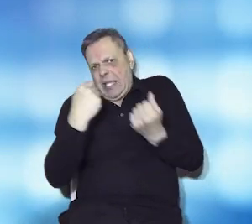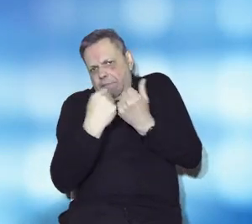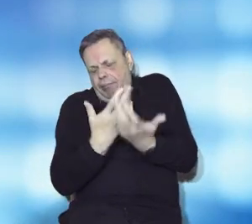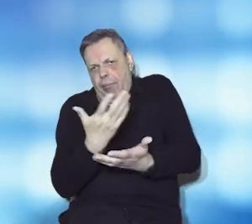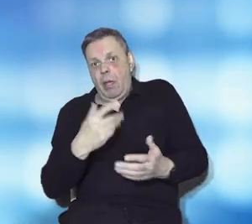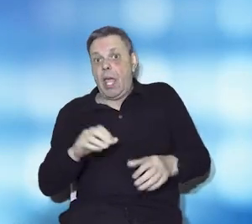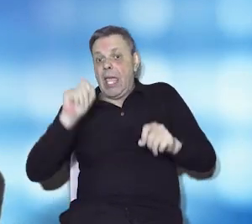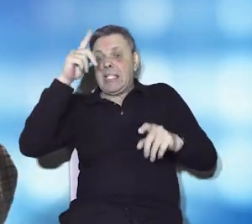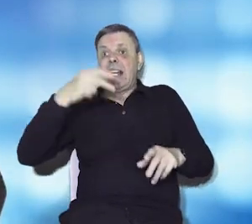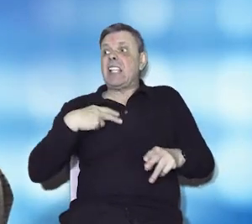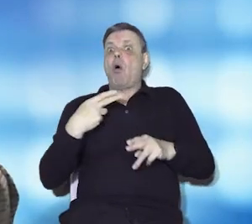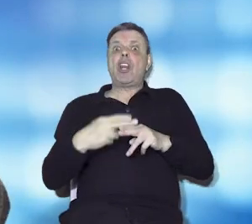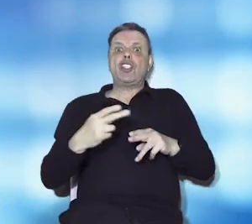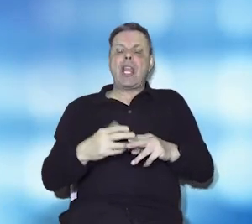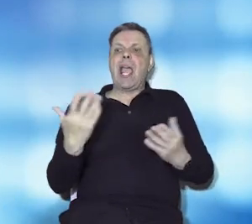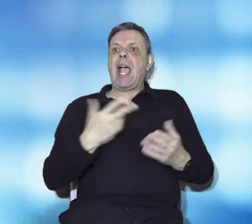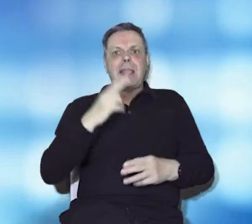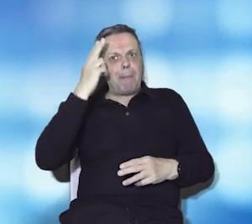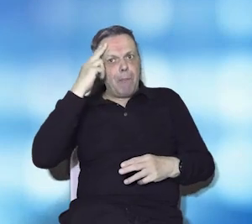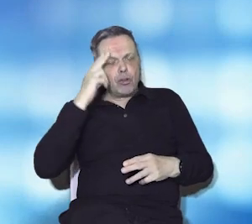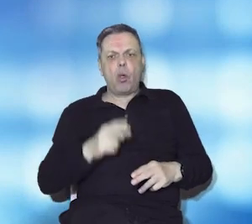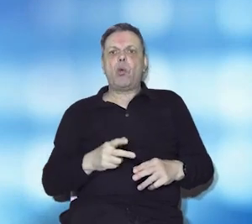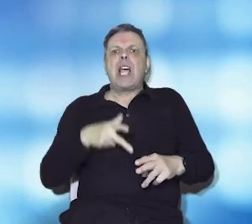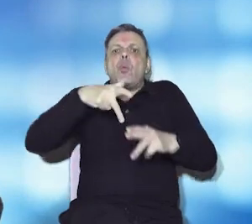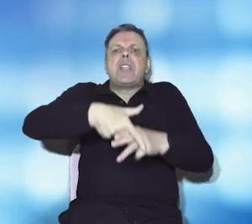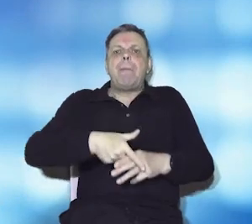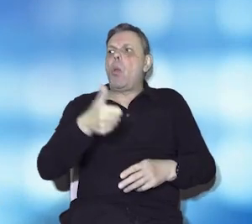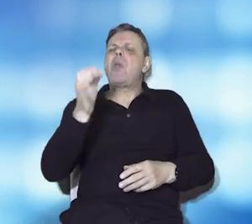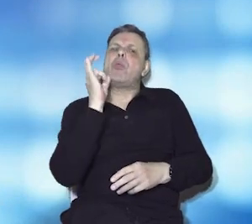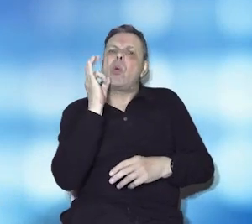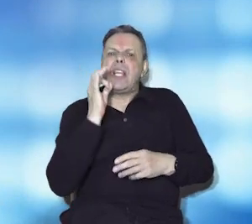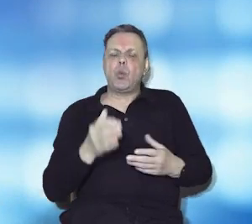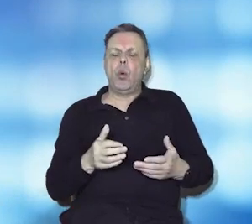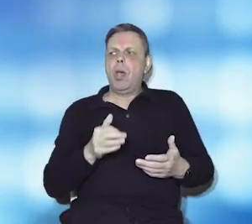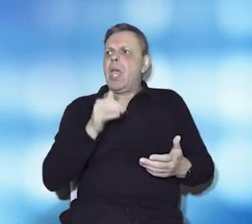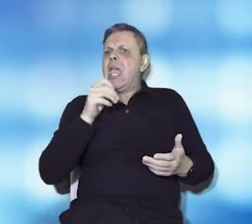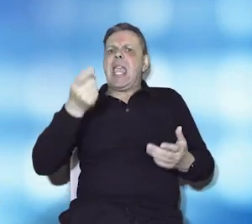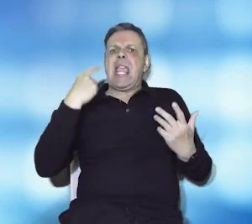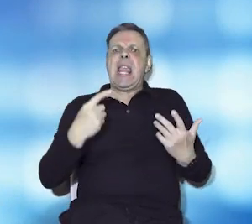svojim nekim rješenjima kada prepoznaju da su zapeli u jednu krizu ili u jednu